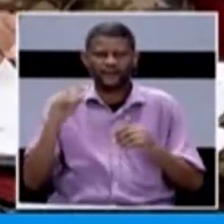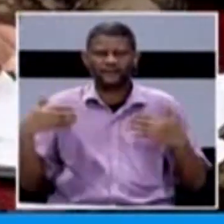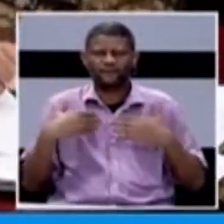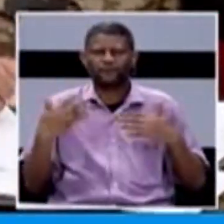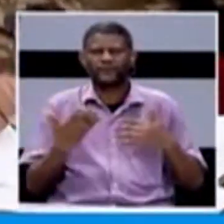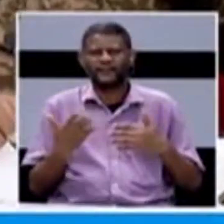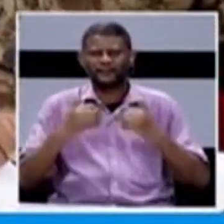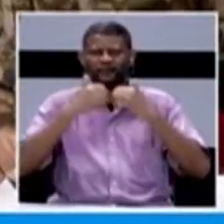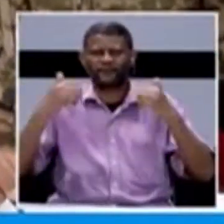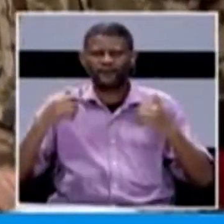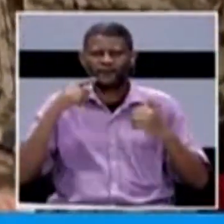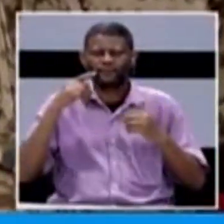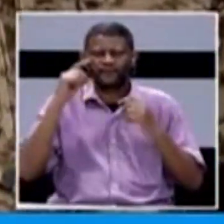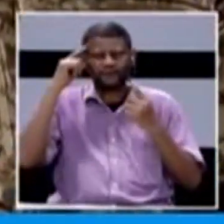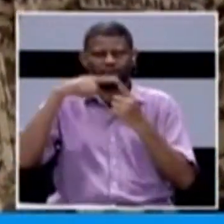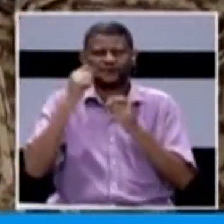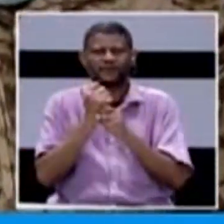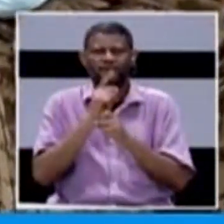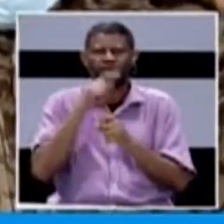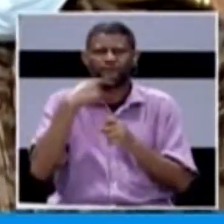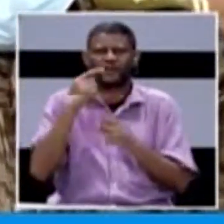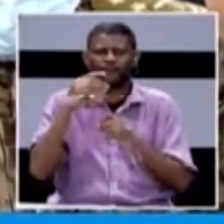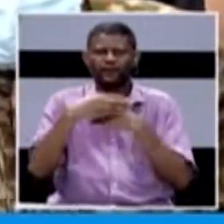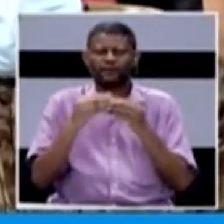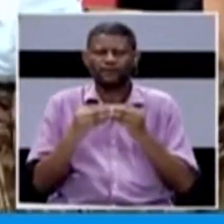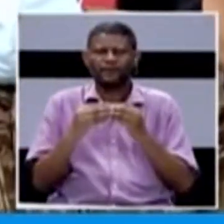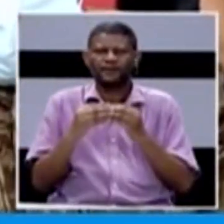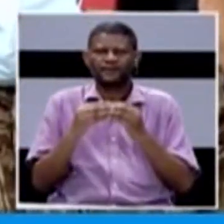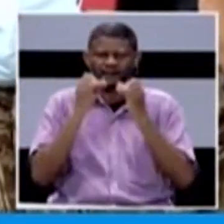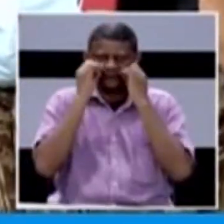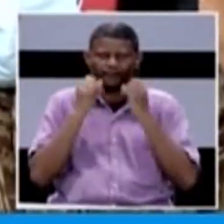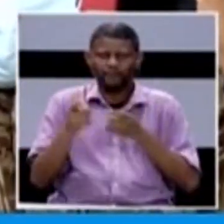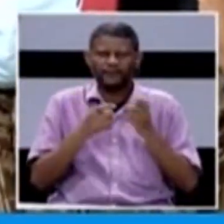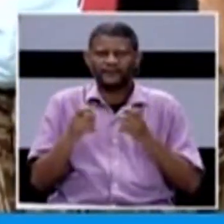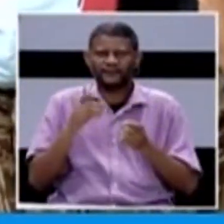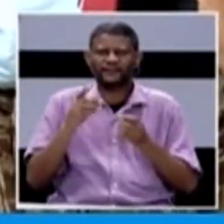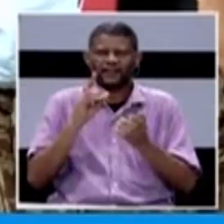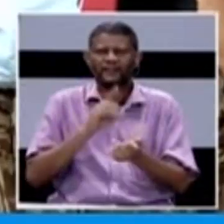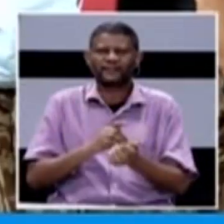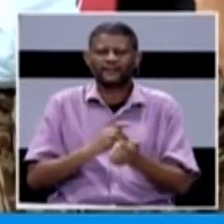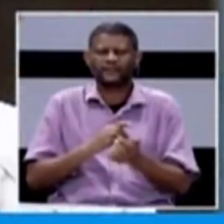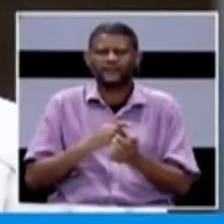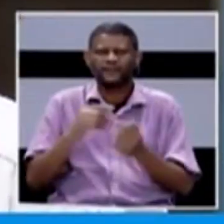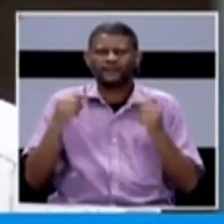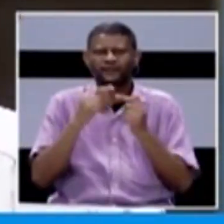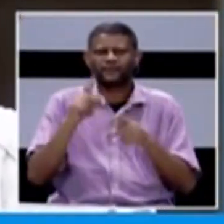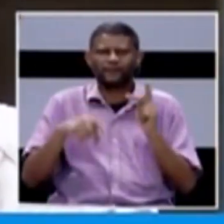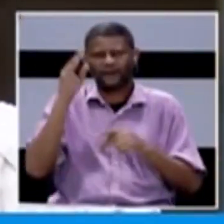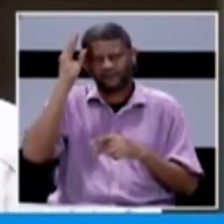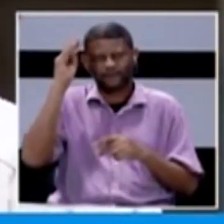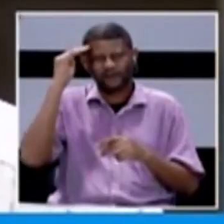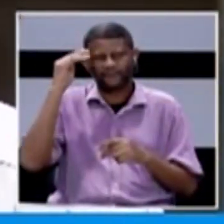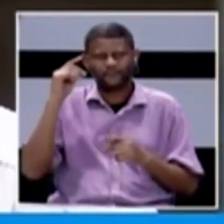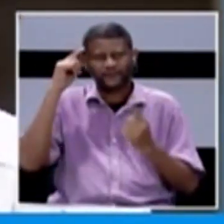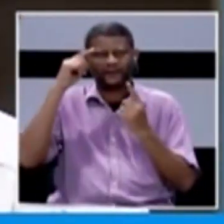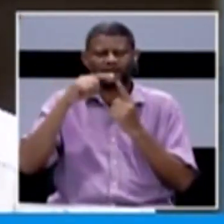ተፈልዮም ብትልሚ ክስራሕ እዩ ይብሉ ኣብ ቢሮ ጸጥታን ምምሕዳርን ትግራይ ዳይረክተር ርክብ ህዝቢ ኣይተ ሃፍታ ይመለስ። ብትልሚ ተተሊሙ እንታይ